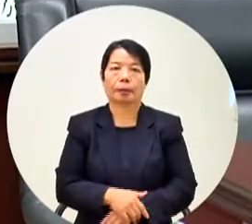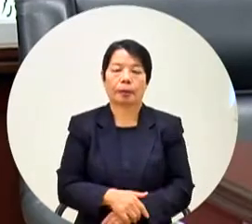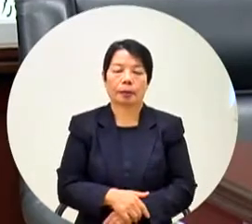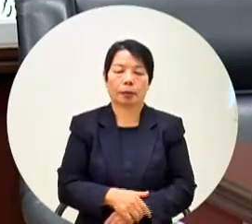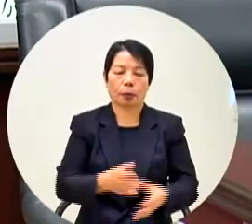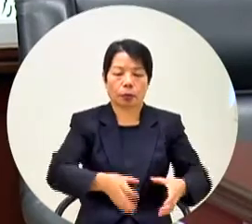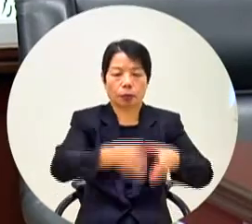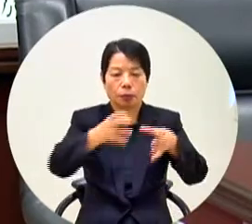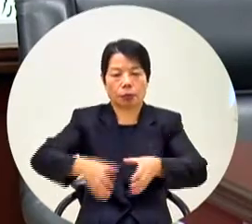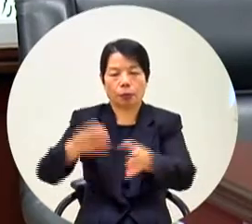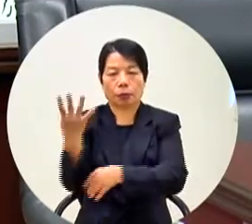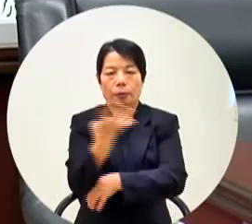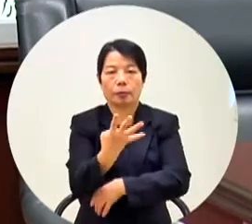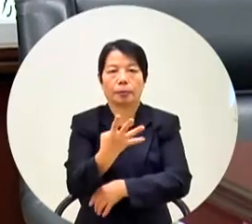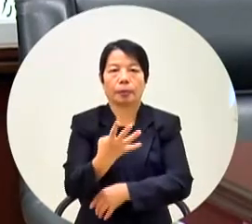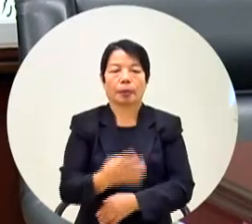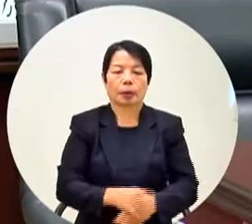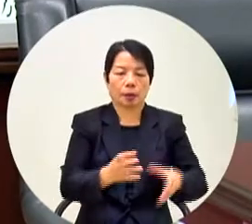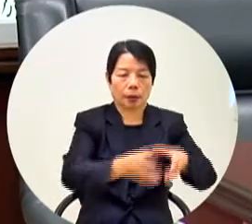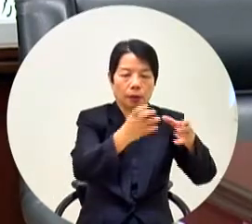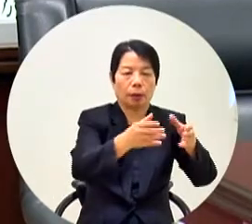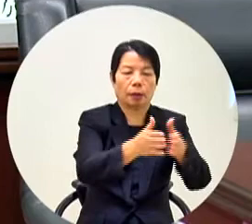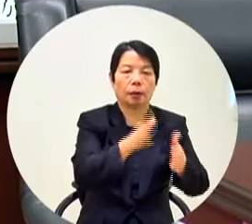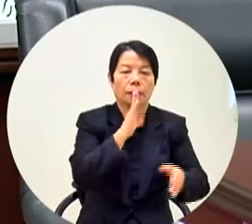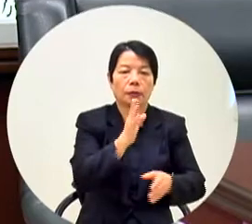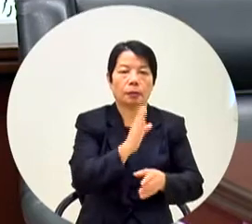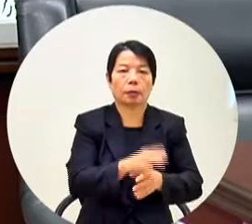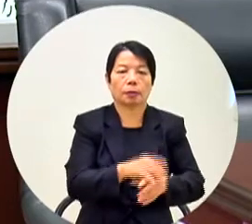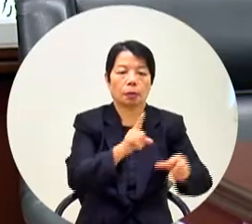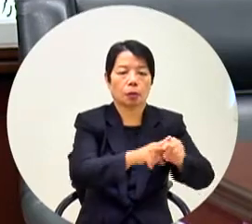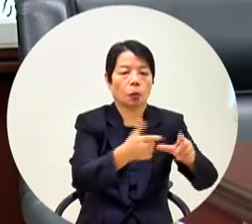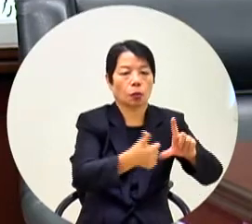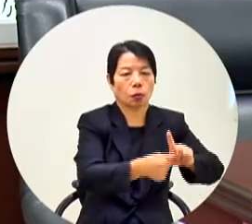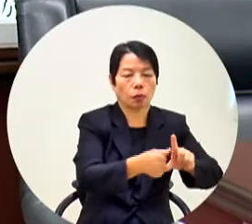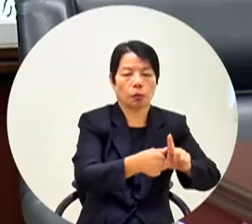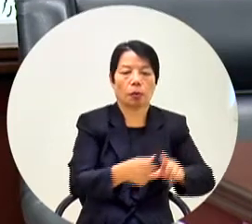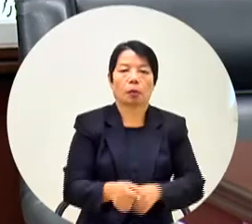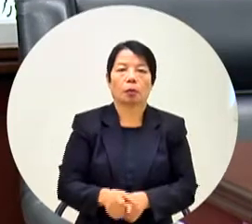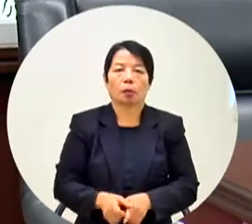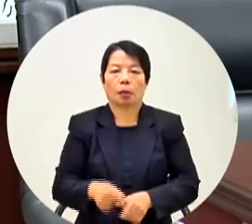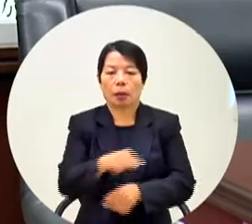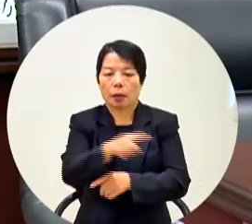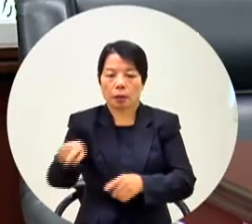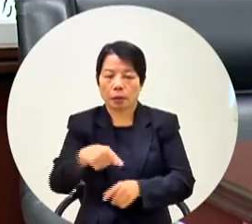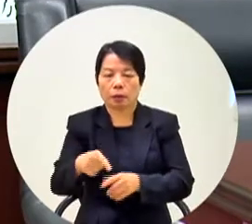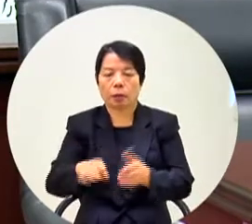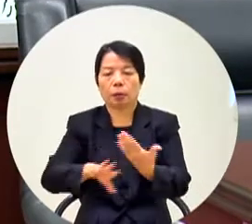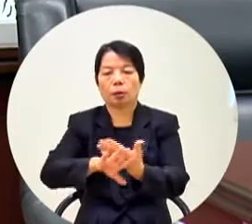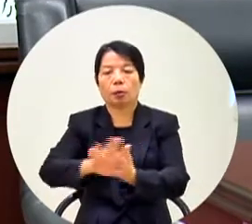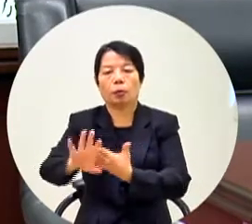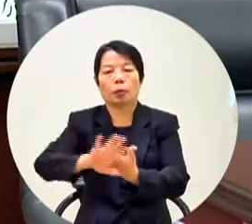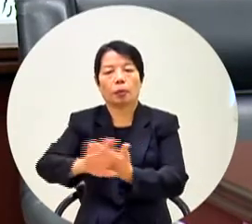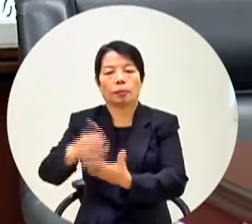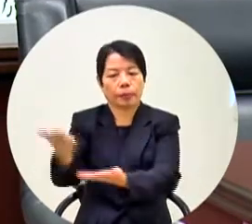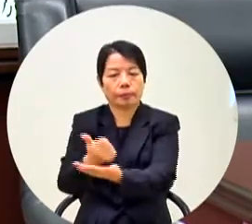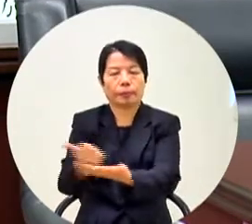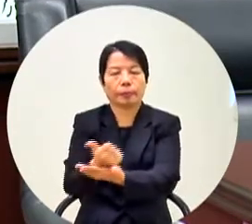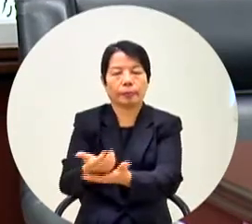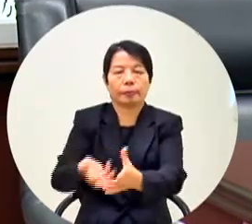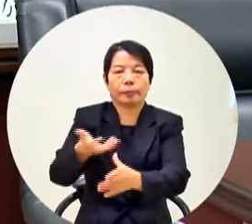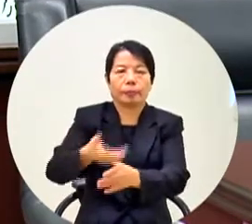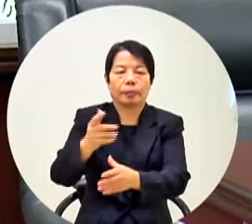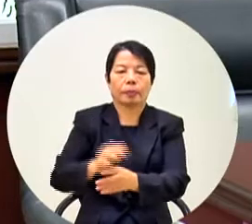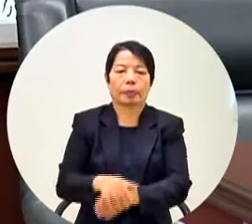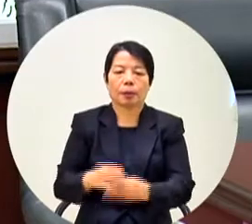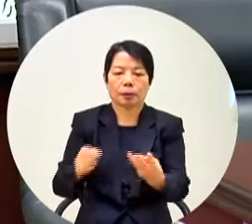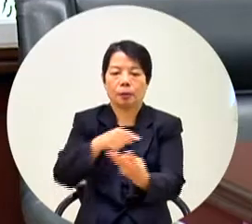路，一粒是收公有的中区，过来三粒是对外营运的，吼、哦！三粒路的收费